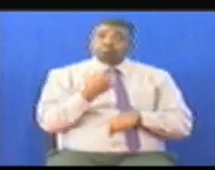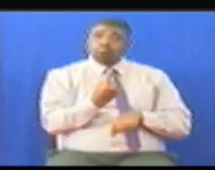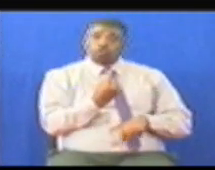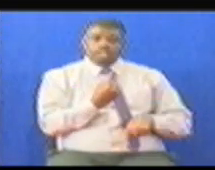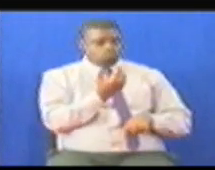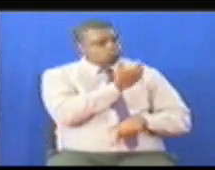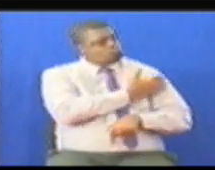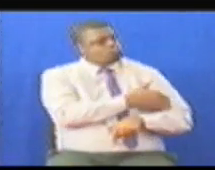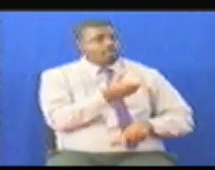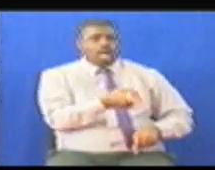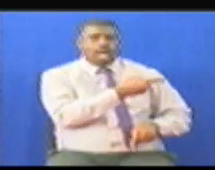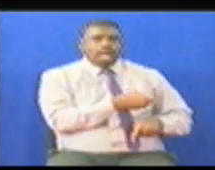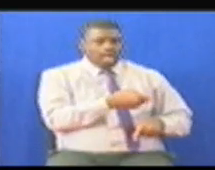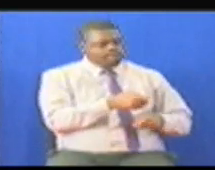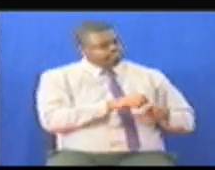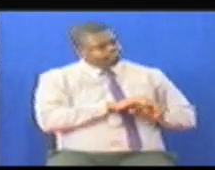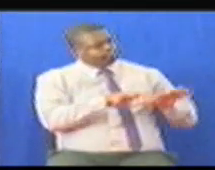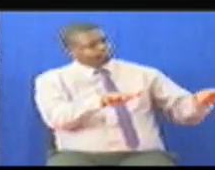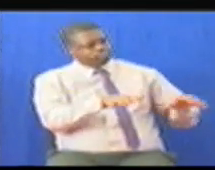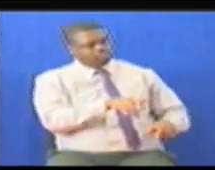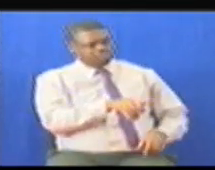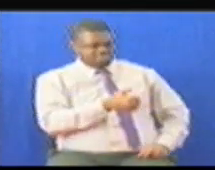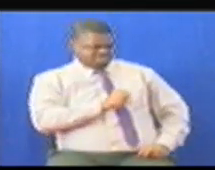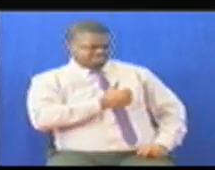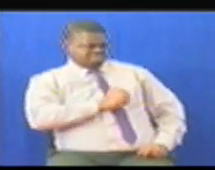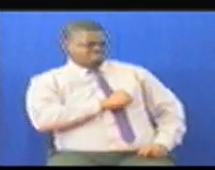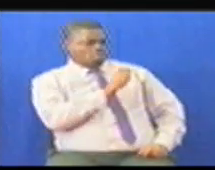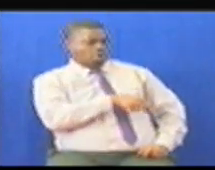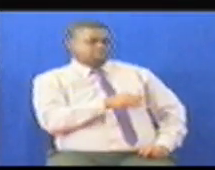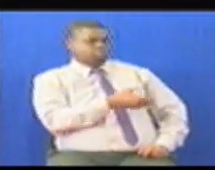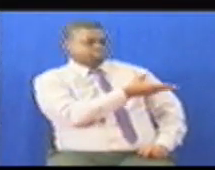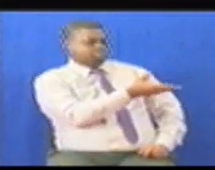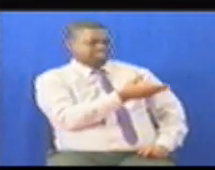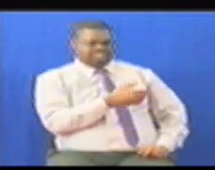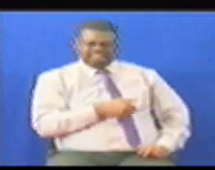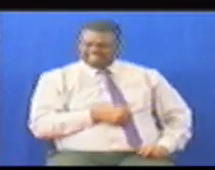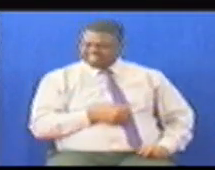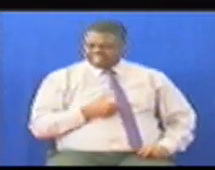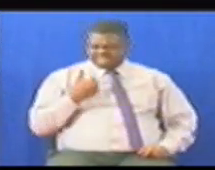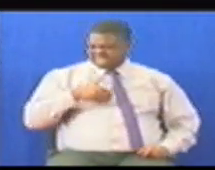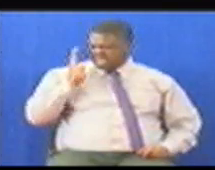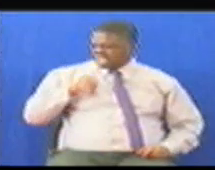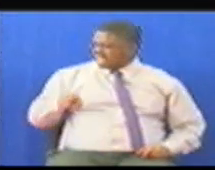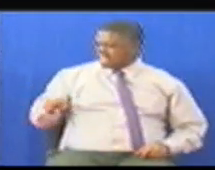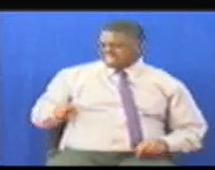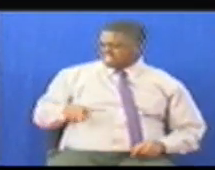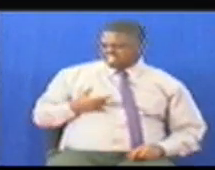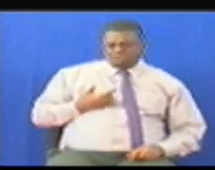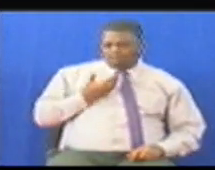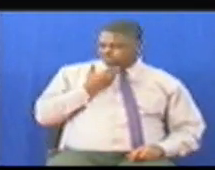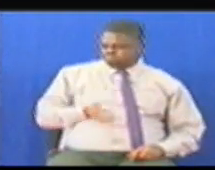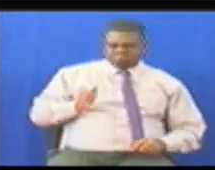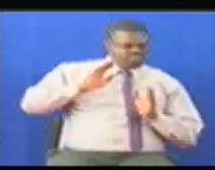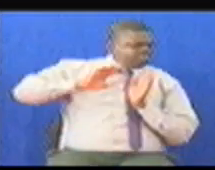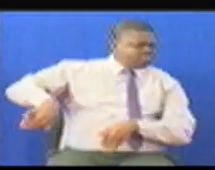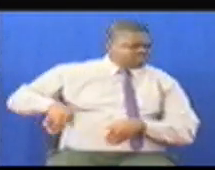huduma za mtandao kwa watu binafsi, anaacha serikali mtandao au anaingia mkataba na watu huko